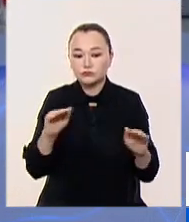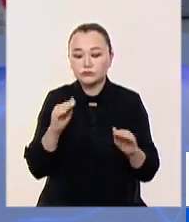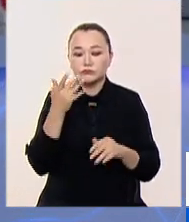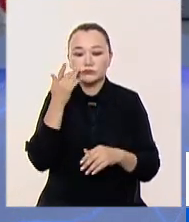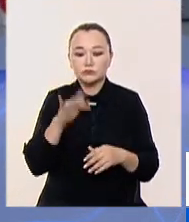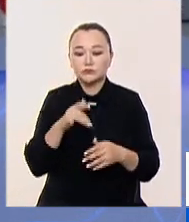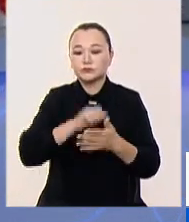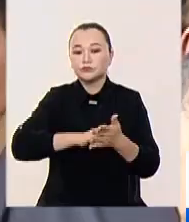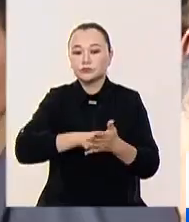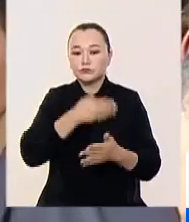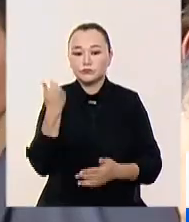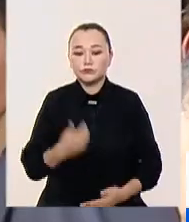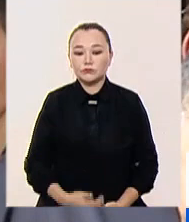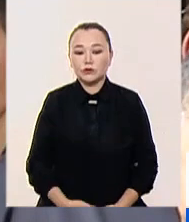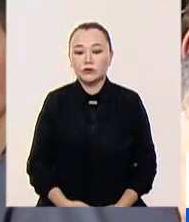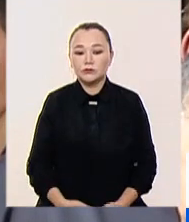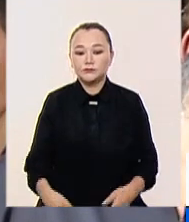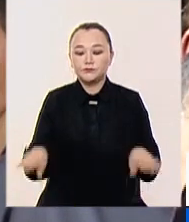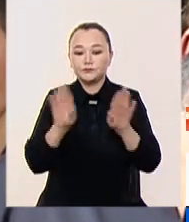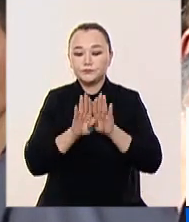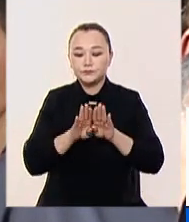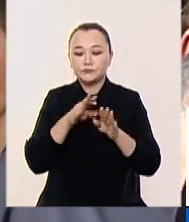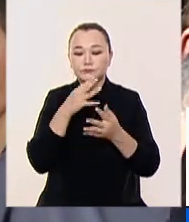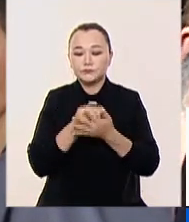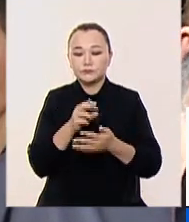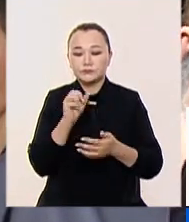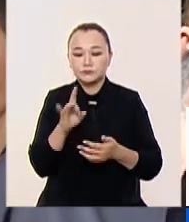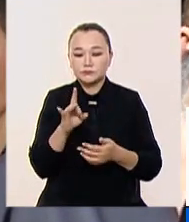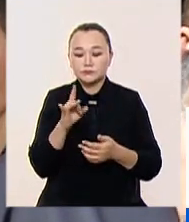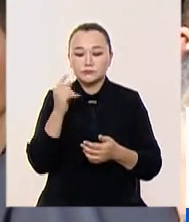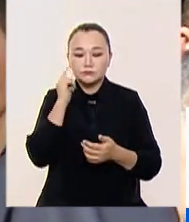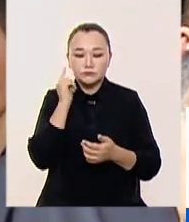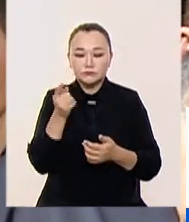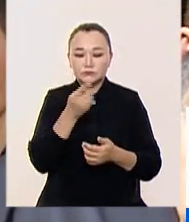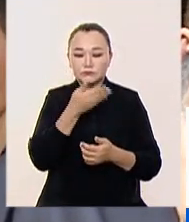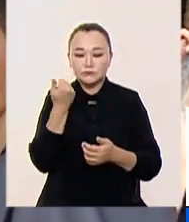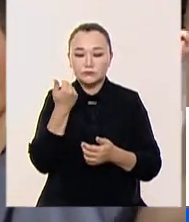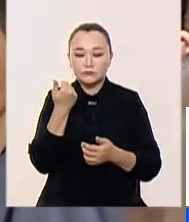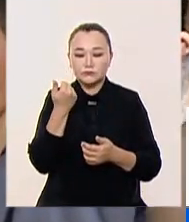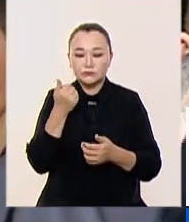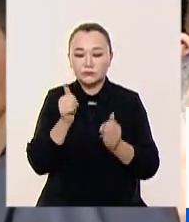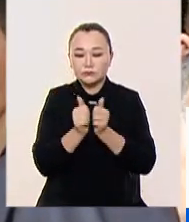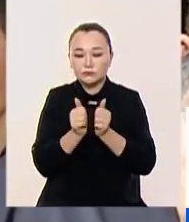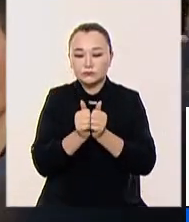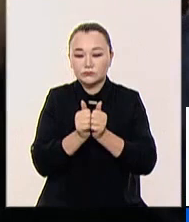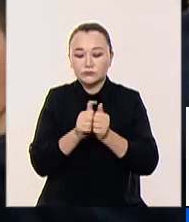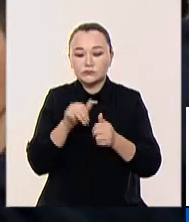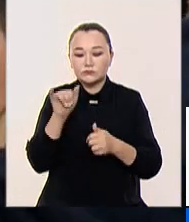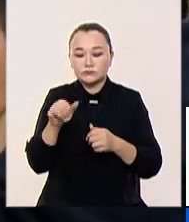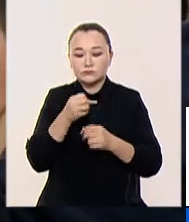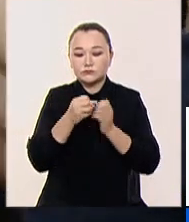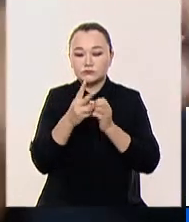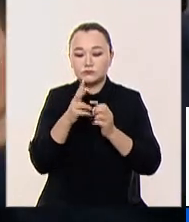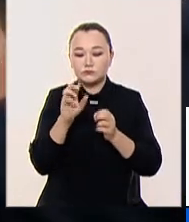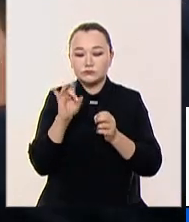всегда обоснованы. Закрывая дверь своего бара, звук не выходит. У соседей, там 12